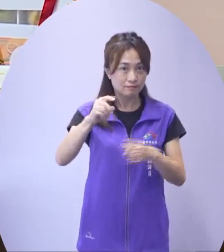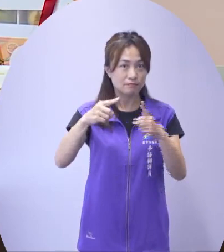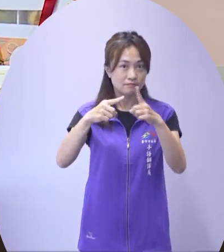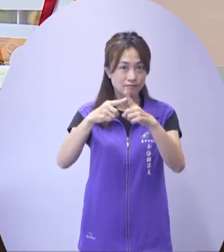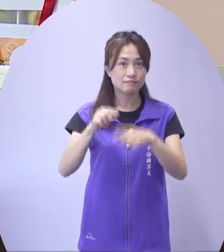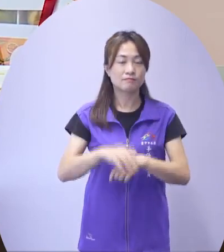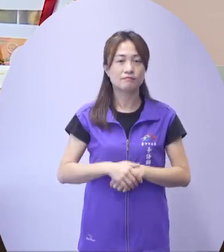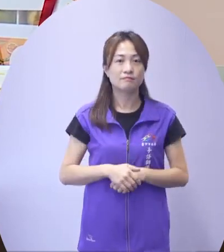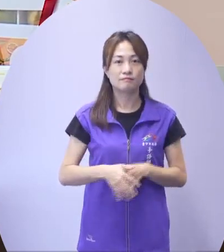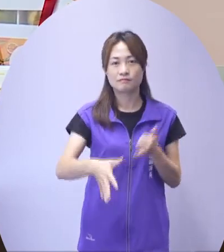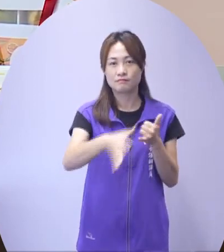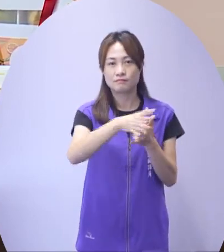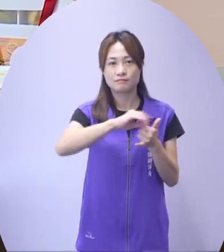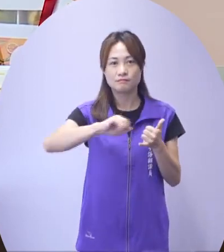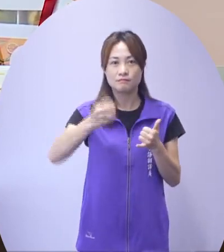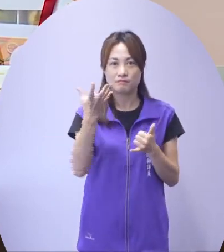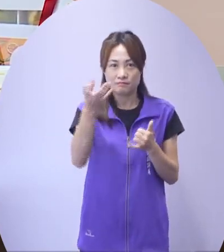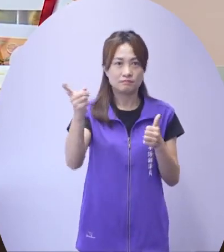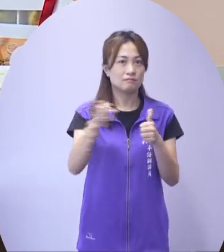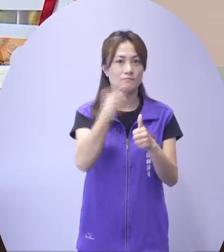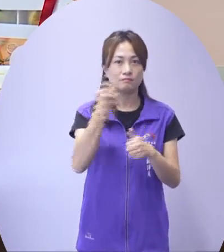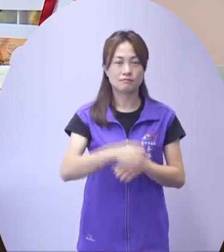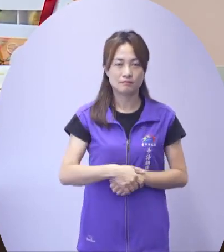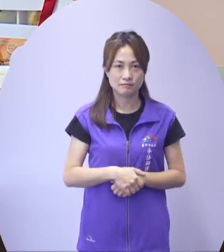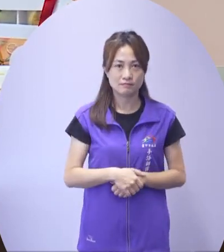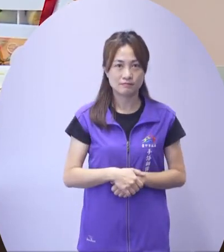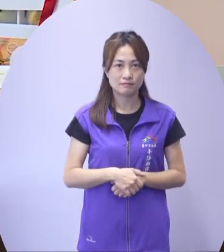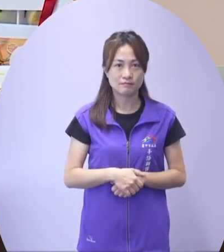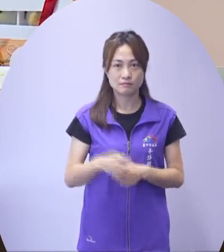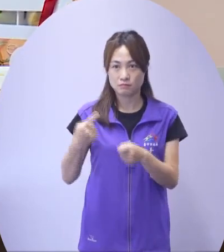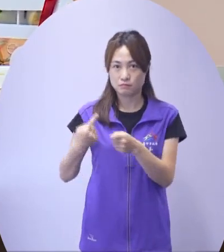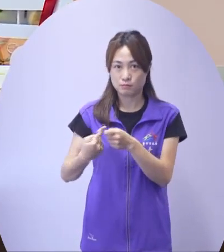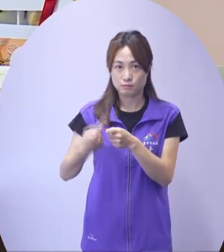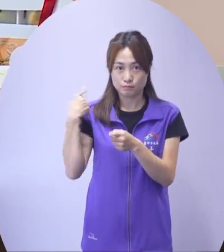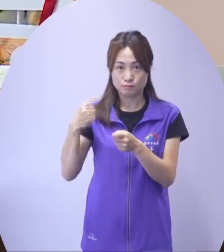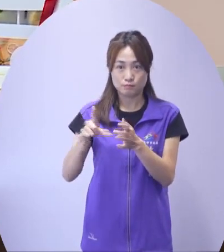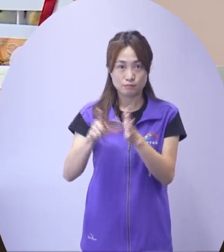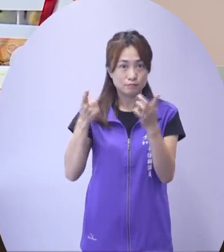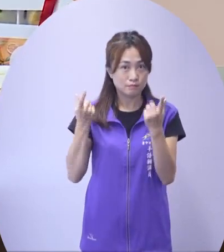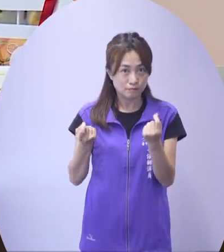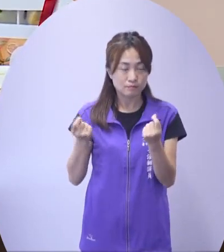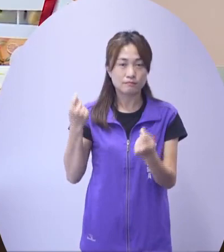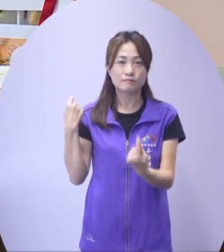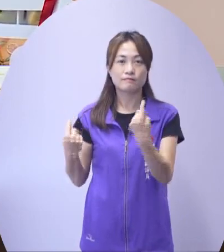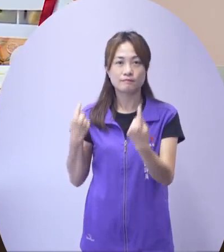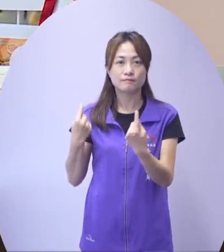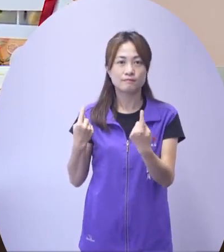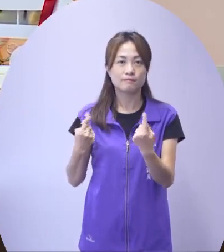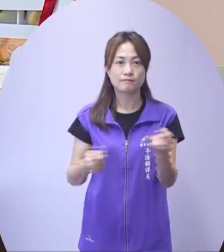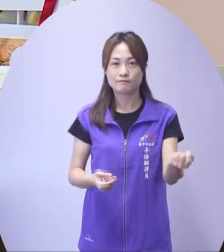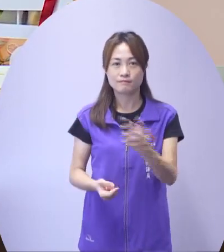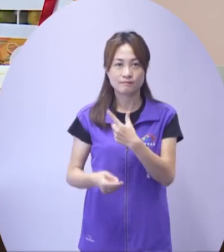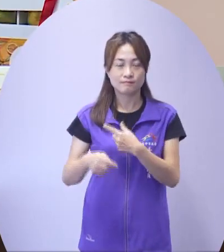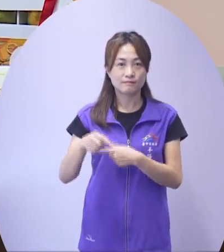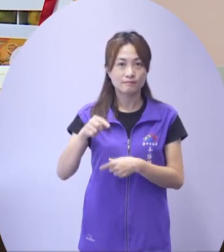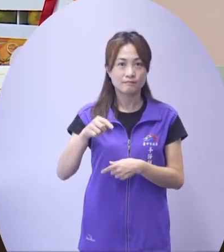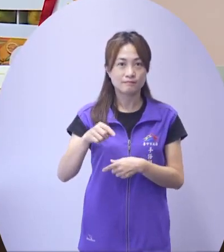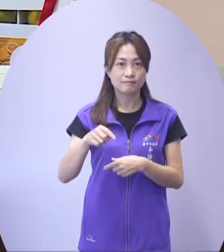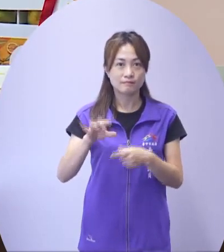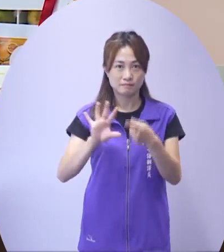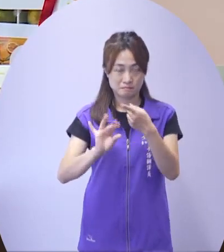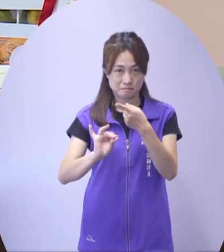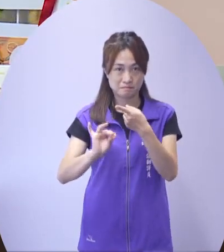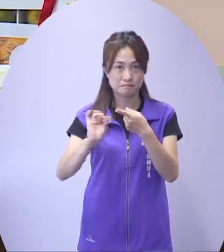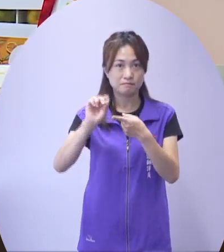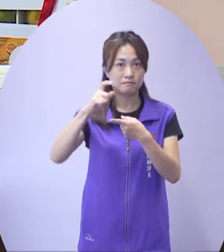3200万人次，是全国第一名啊。那也比去年同期增加了174万人，成长6%